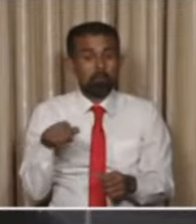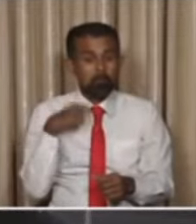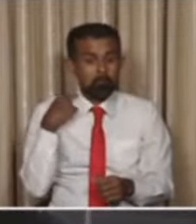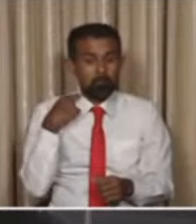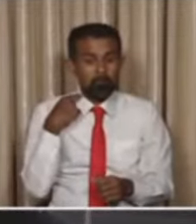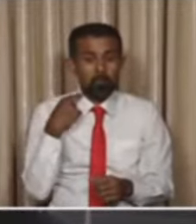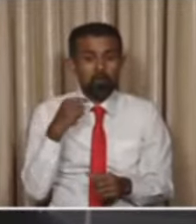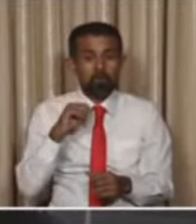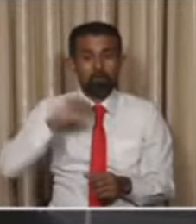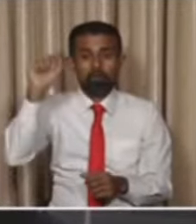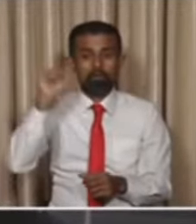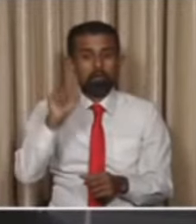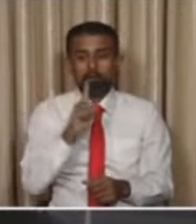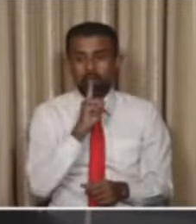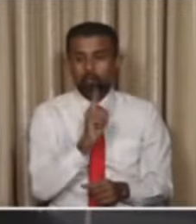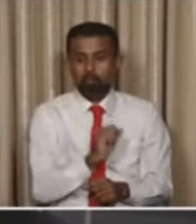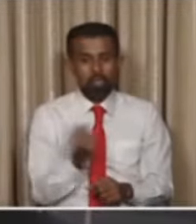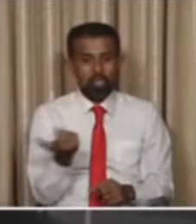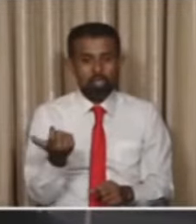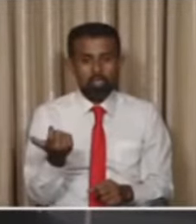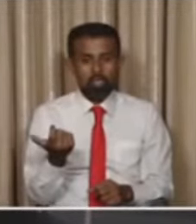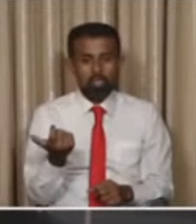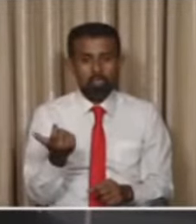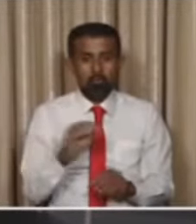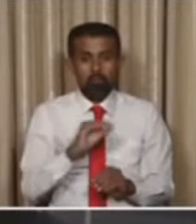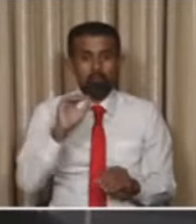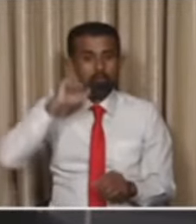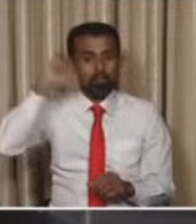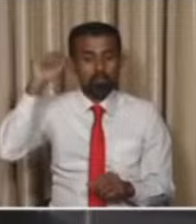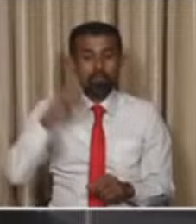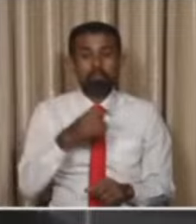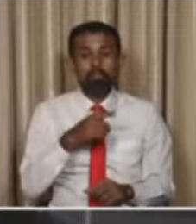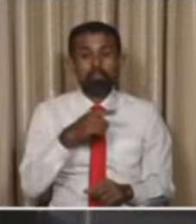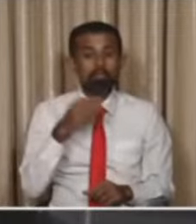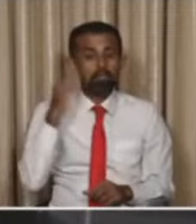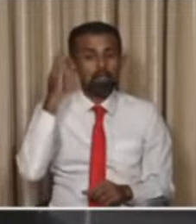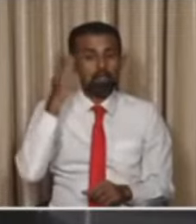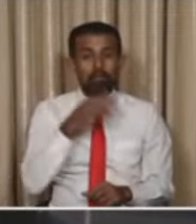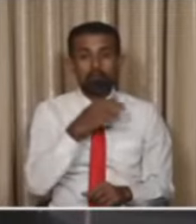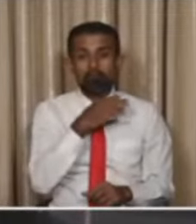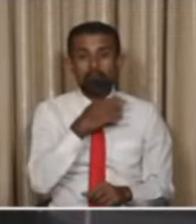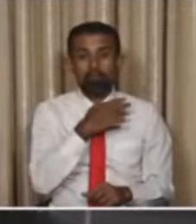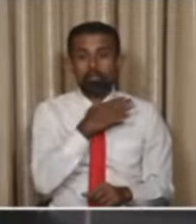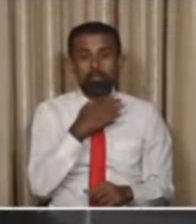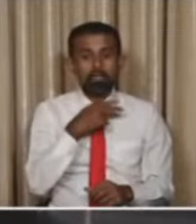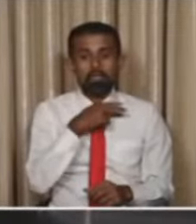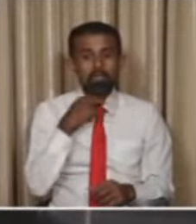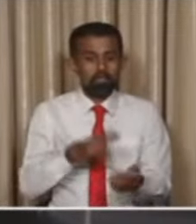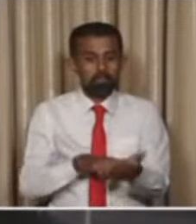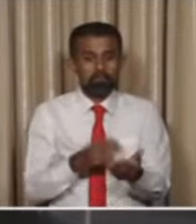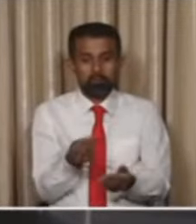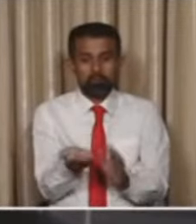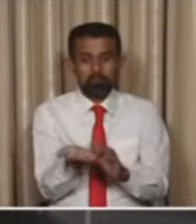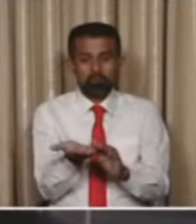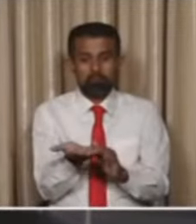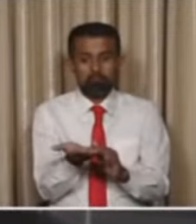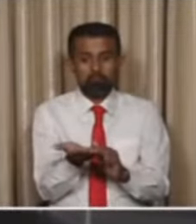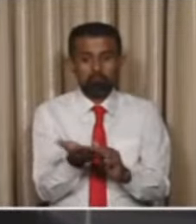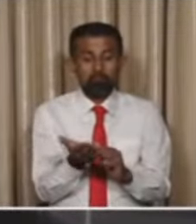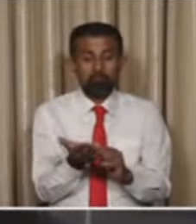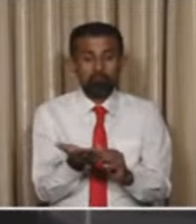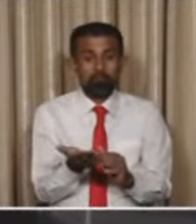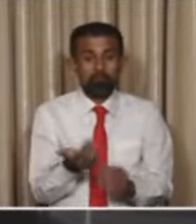රජතුමා පාවා දුන්නේ නැහැ. රජතුමා පසු එළියට ඇවිල්ලා එයාගේ ලේ ටික ඒ කාන්තාවගේ ෆාතිමාගේ ලේ ටික අතට අරගෙන කිව්වා මාරක ලේ කියලා.